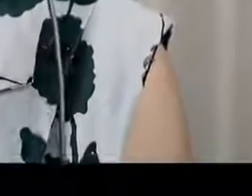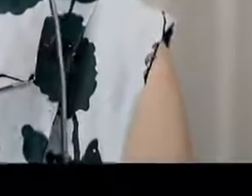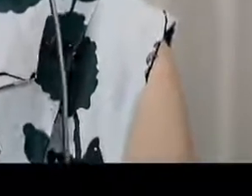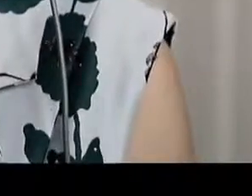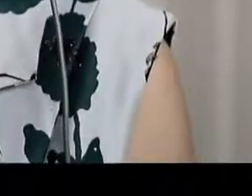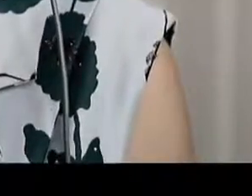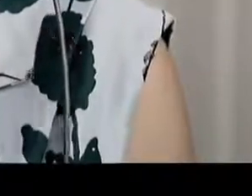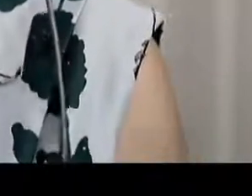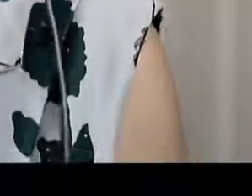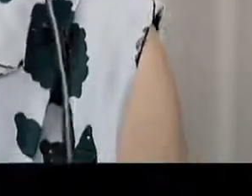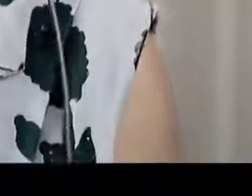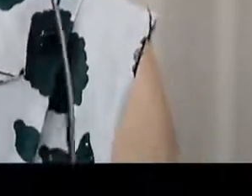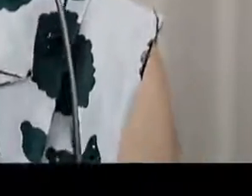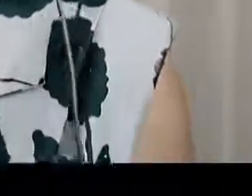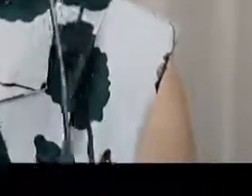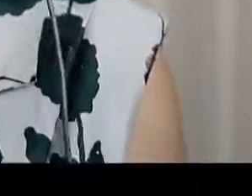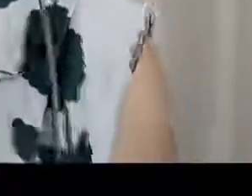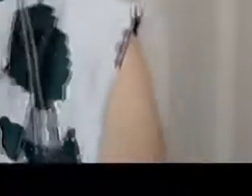harus